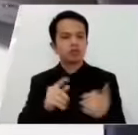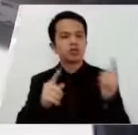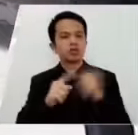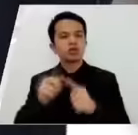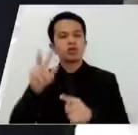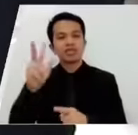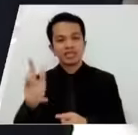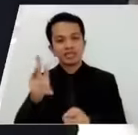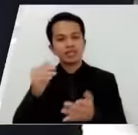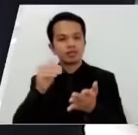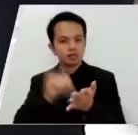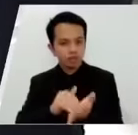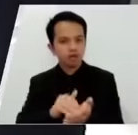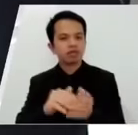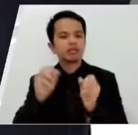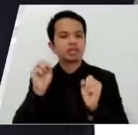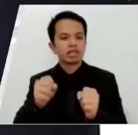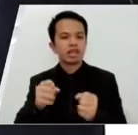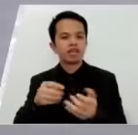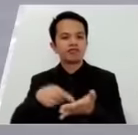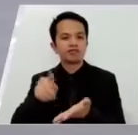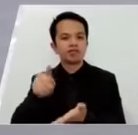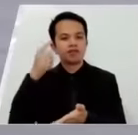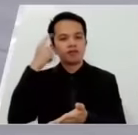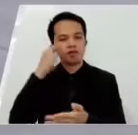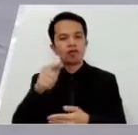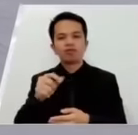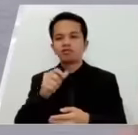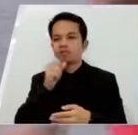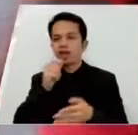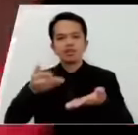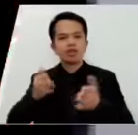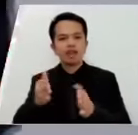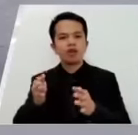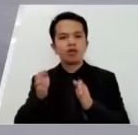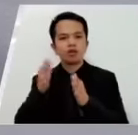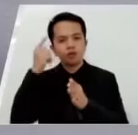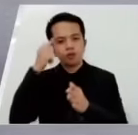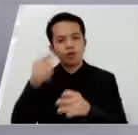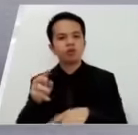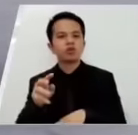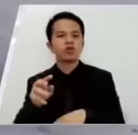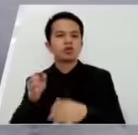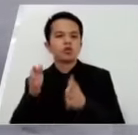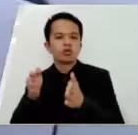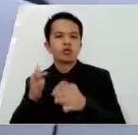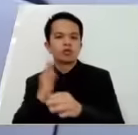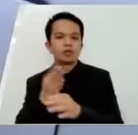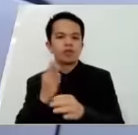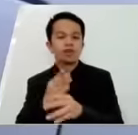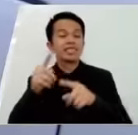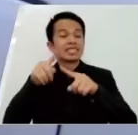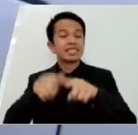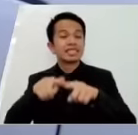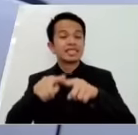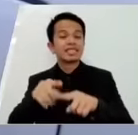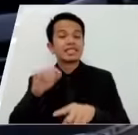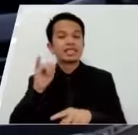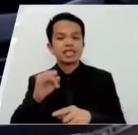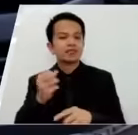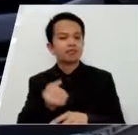piso ang multa para sa di-autorisadong pagdaan sa EDSA busway. Depende kung pang ilang